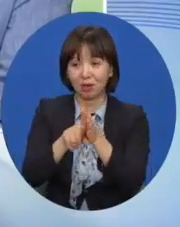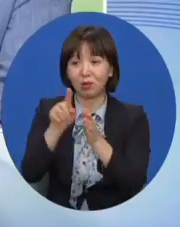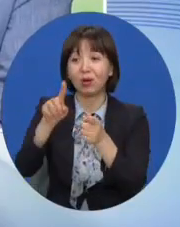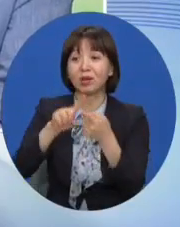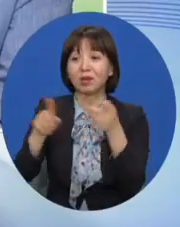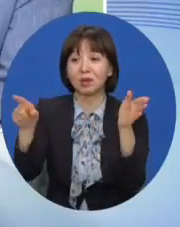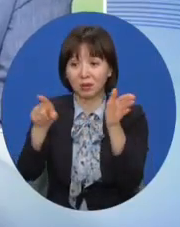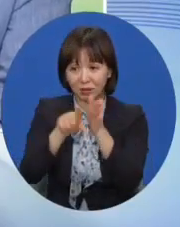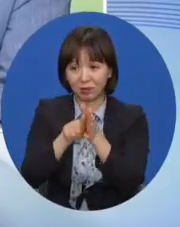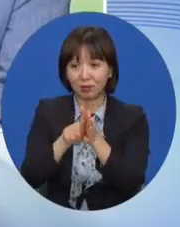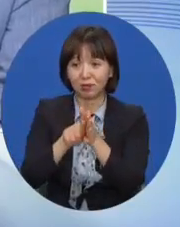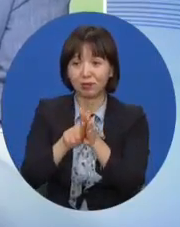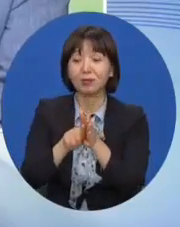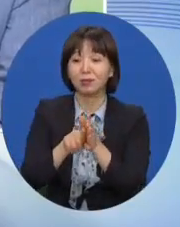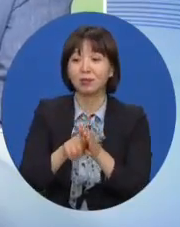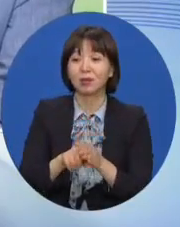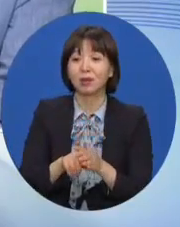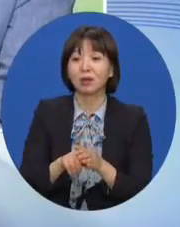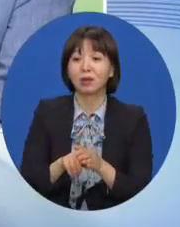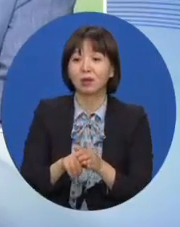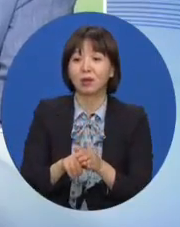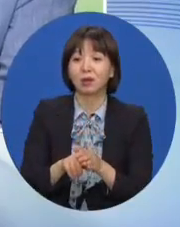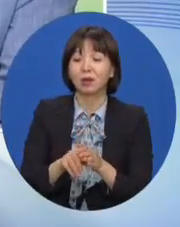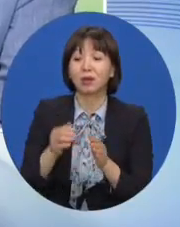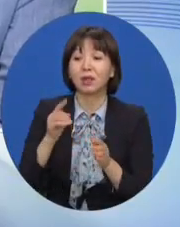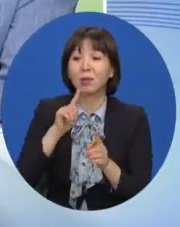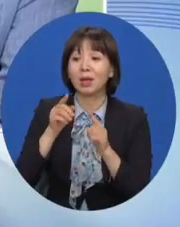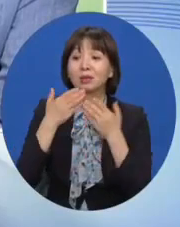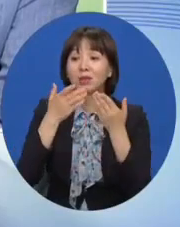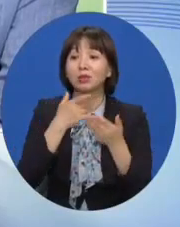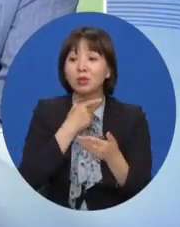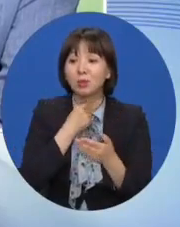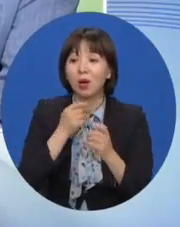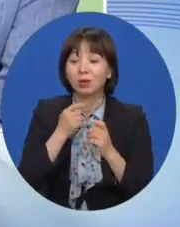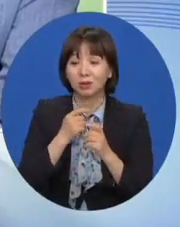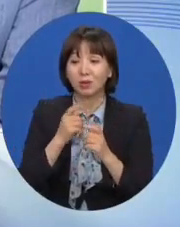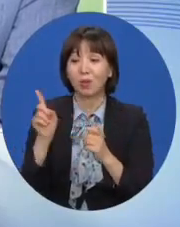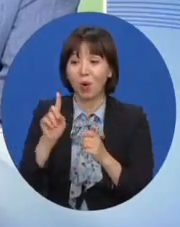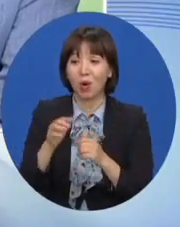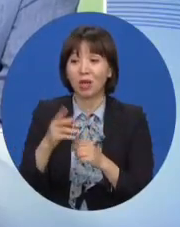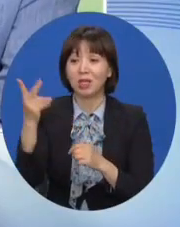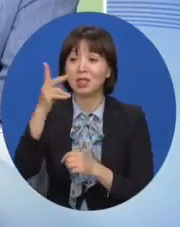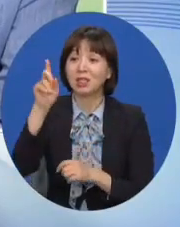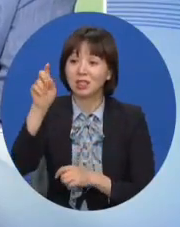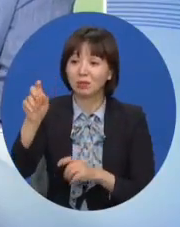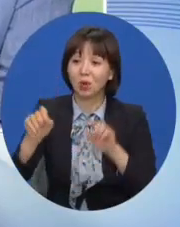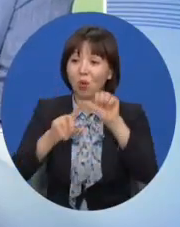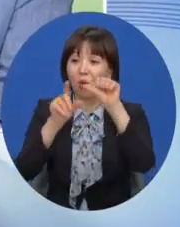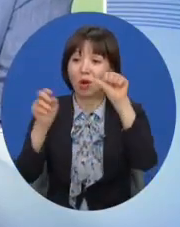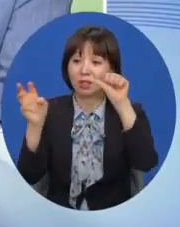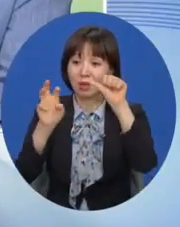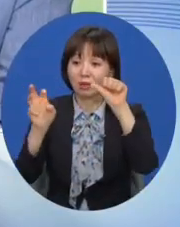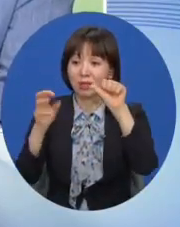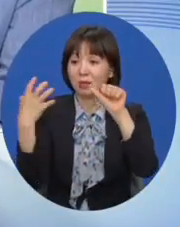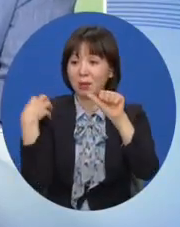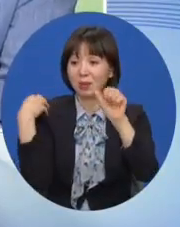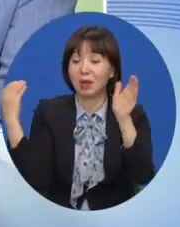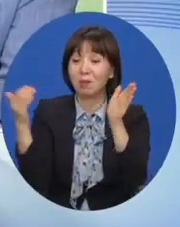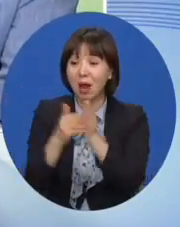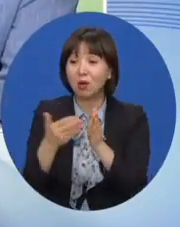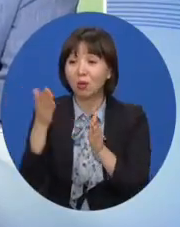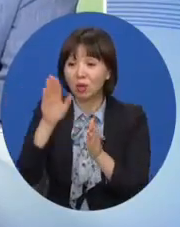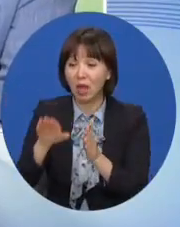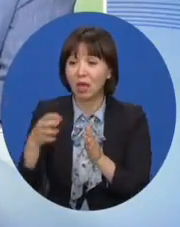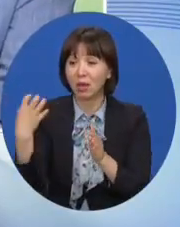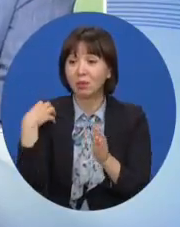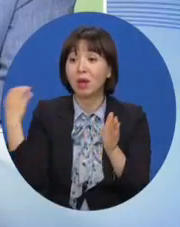아주 나쁘게 얘기할 사람은 아니죠. 그러나 그렇죠. 제가 드리는 말씀은 객관적인 사실상 2010년 5월 30일이 임기 만료인데